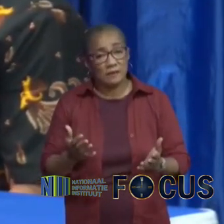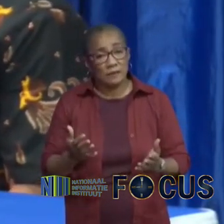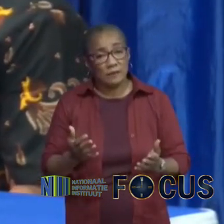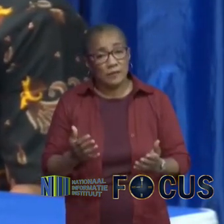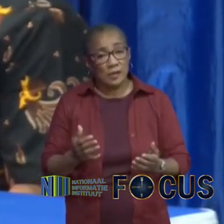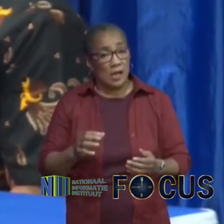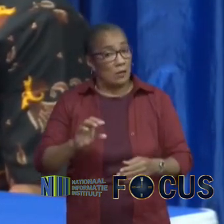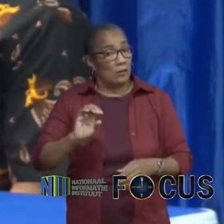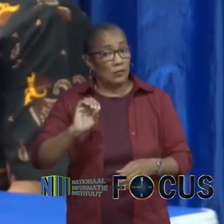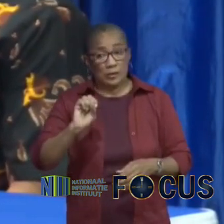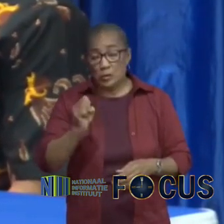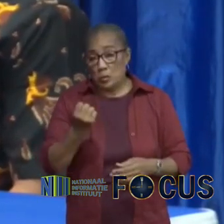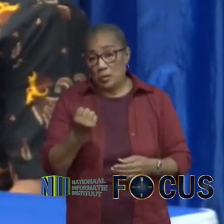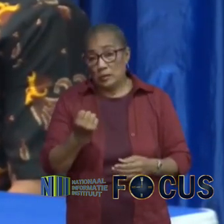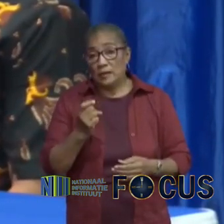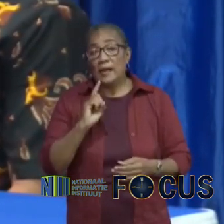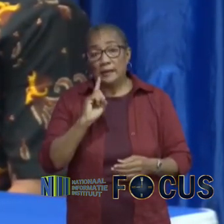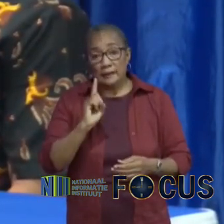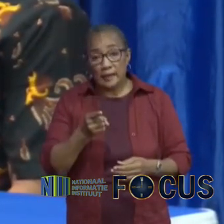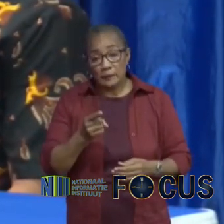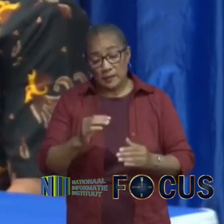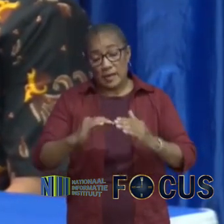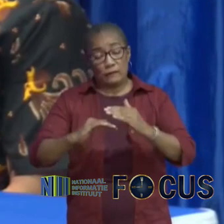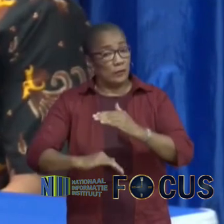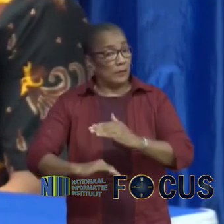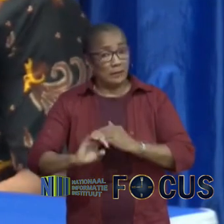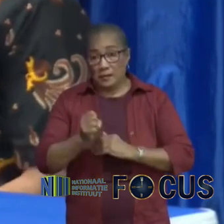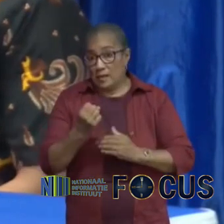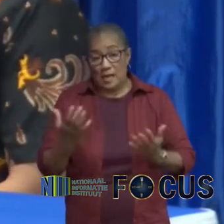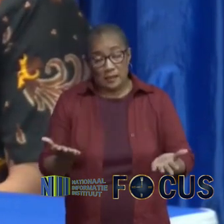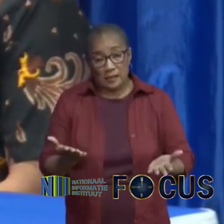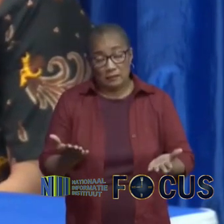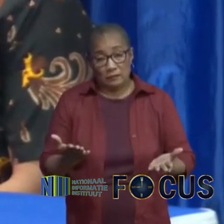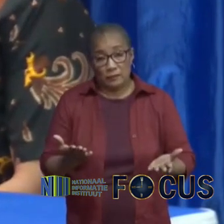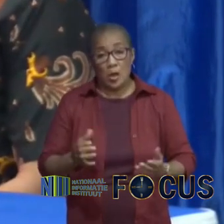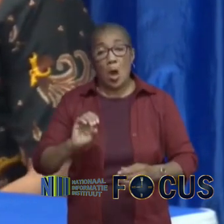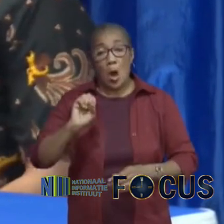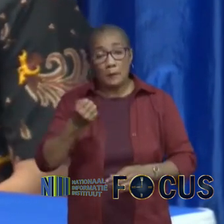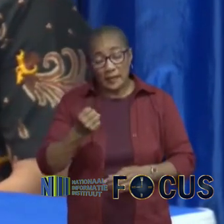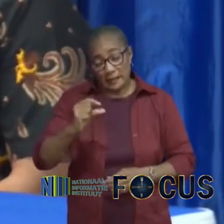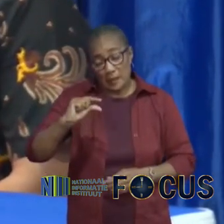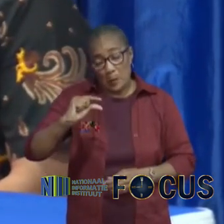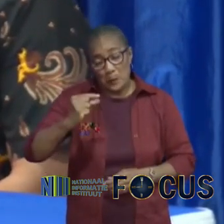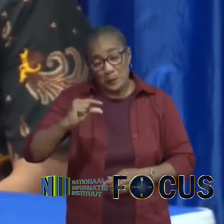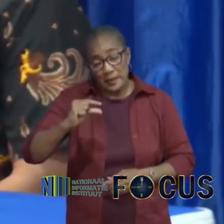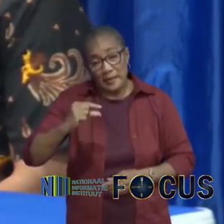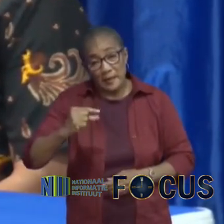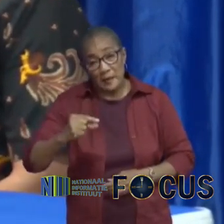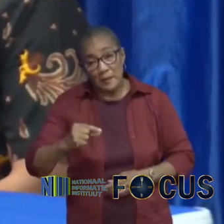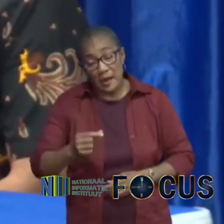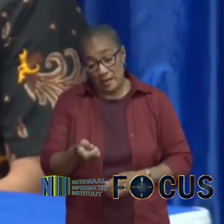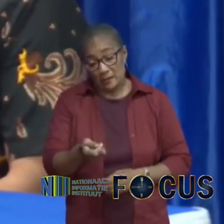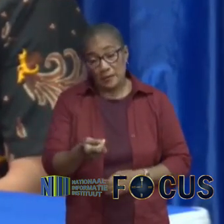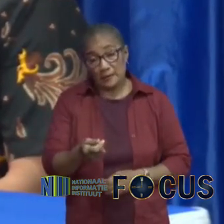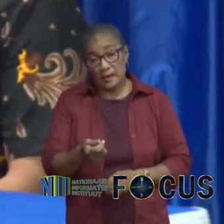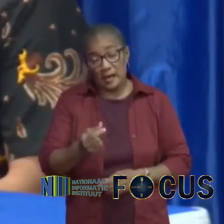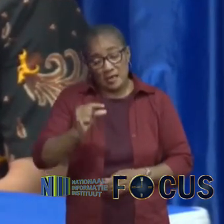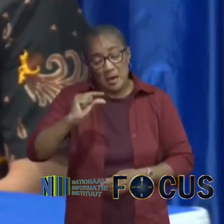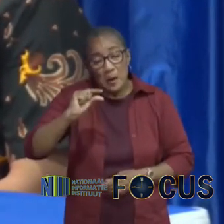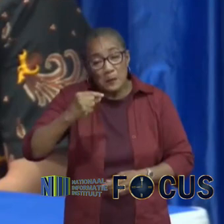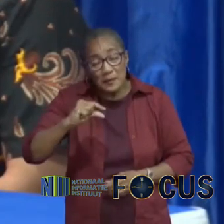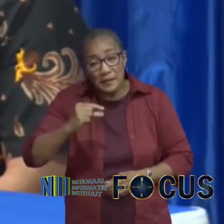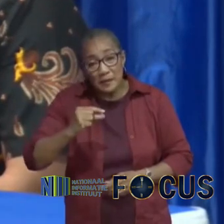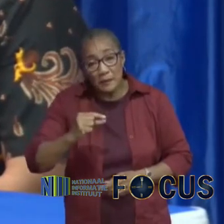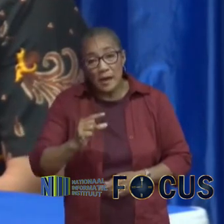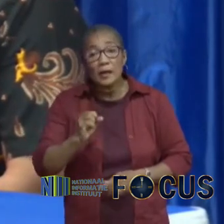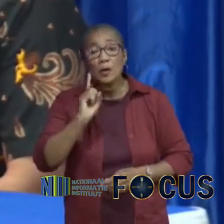moeten kunnen. Toch dat men dat gaat verminderen. Want er is een minimale bedrag of minimale waaraan